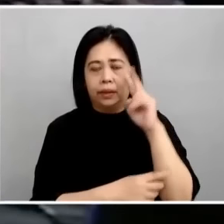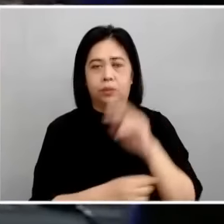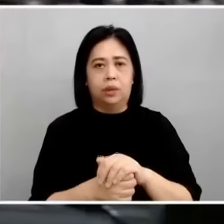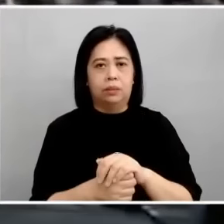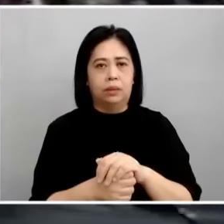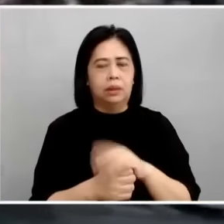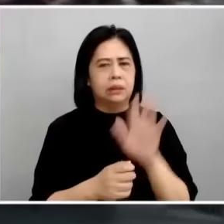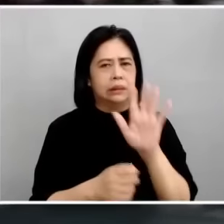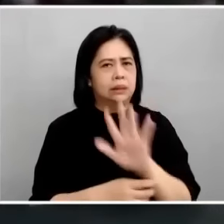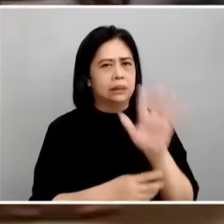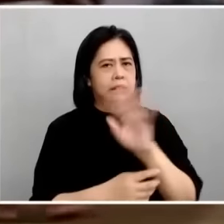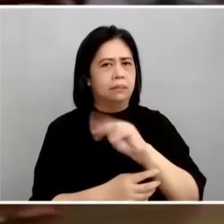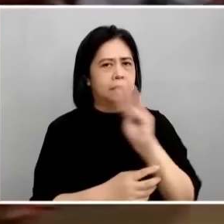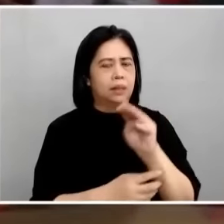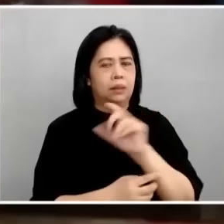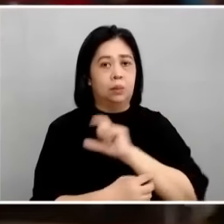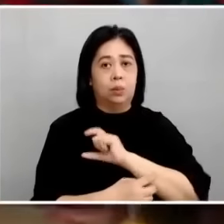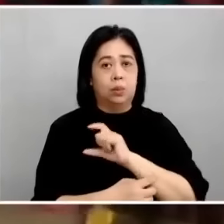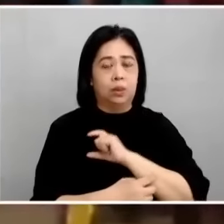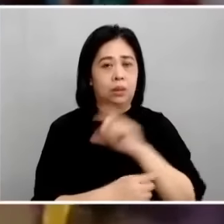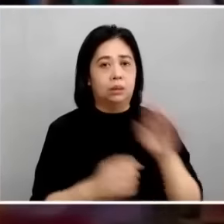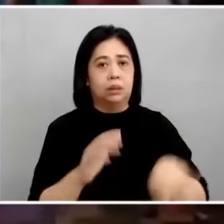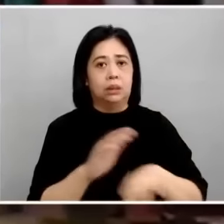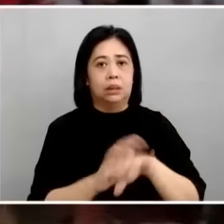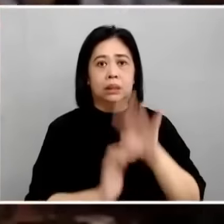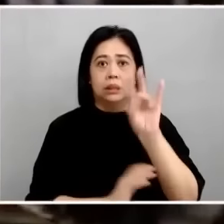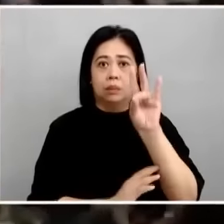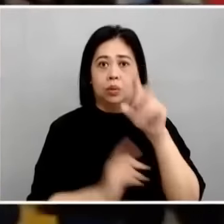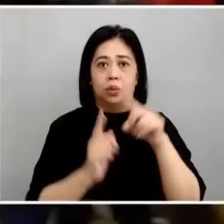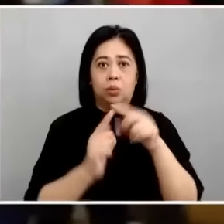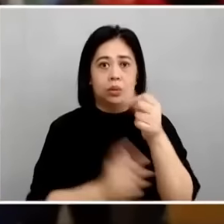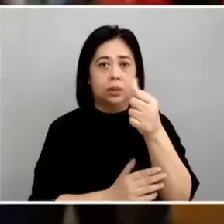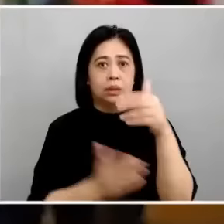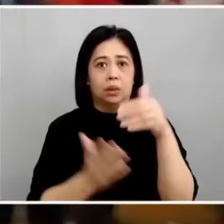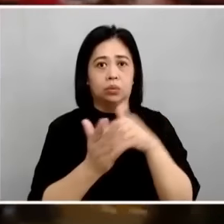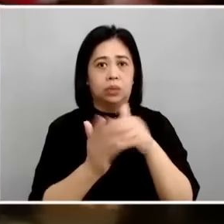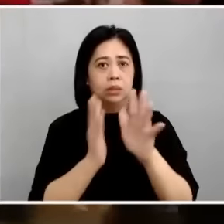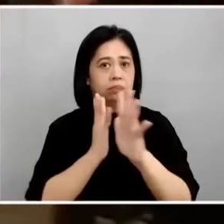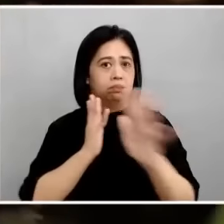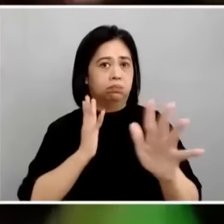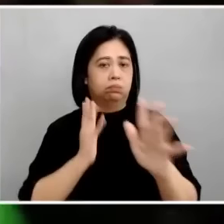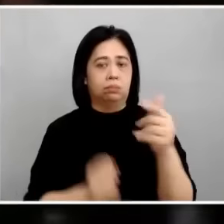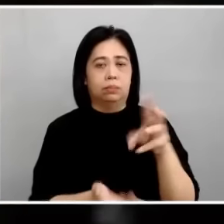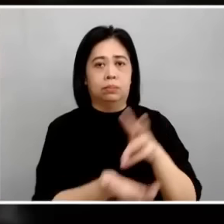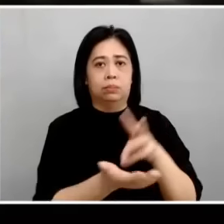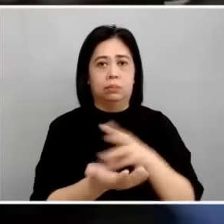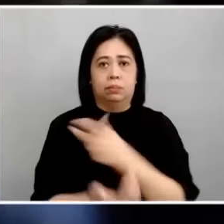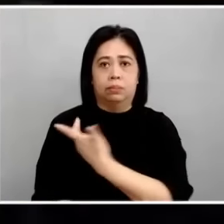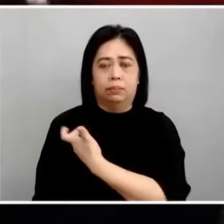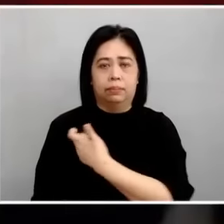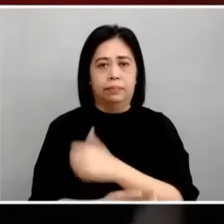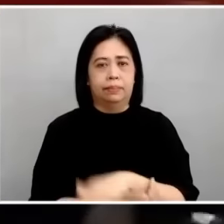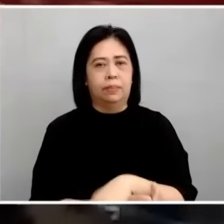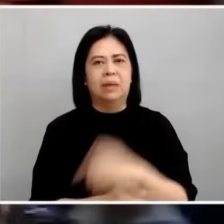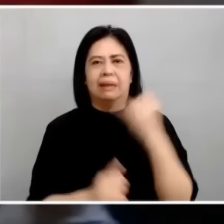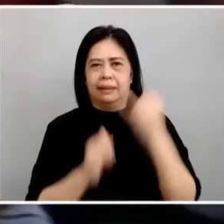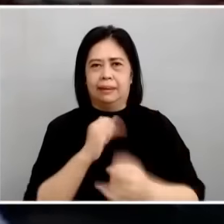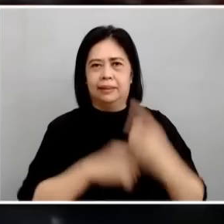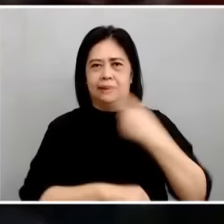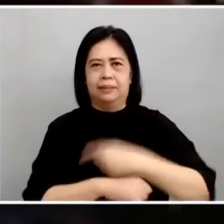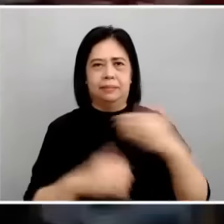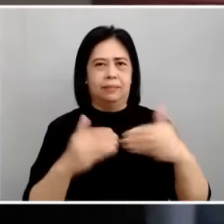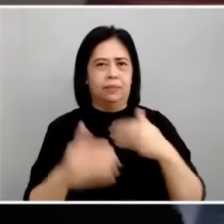pagtataya ng Manila Police, umabot sa 7,000 hanggang 10,000 ang pumila sa mga vaccination site. Huling araw kasi bago mag-ECQ